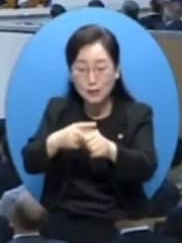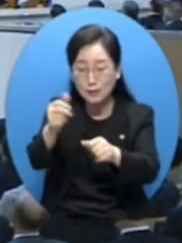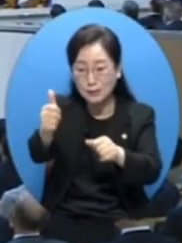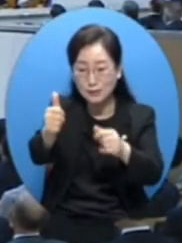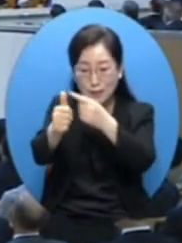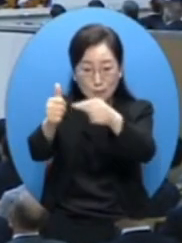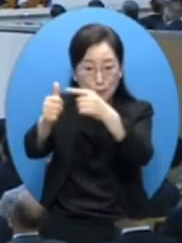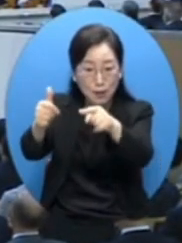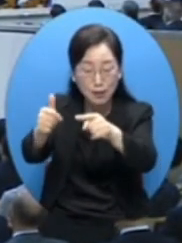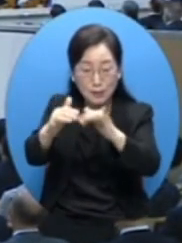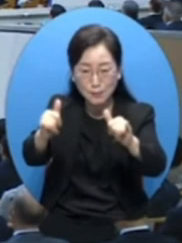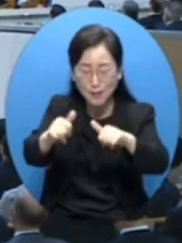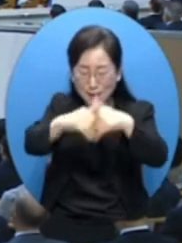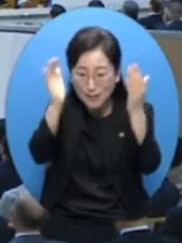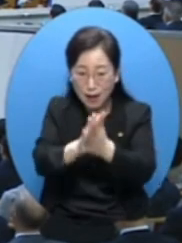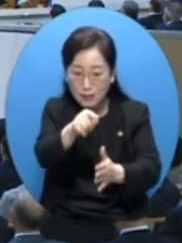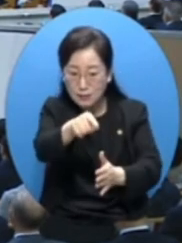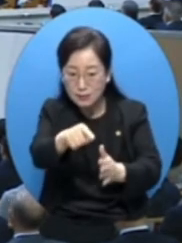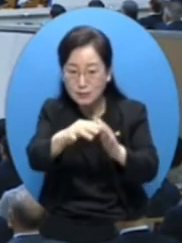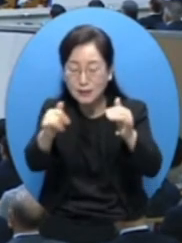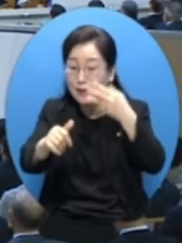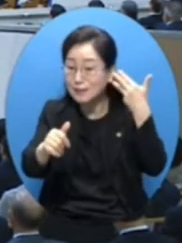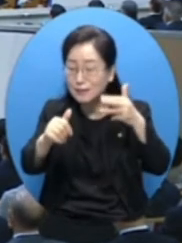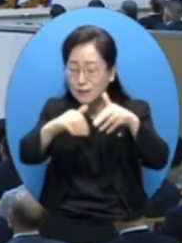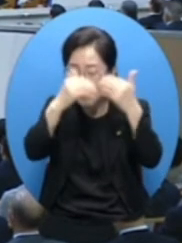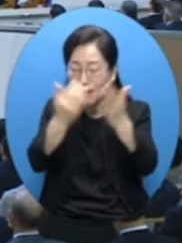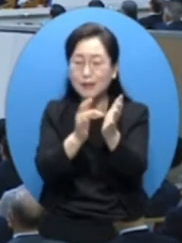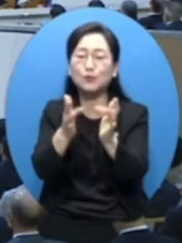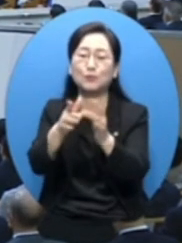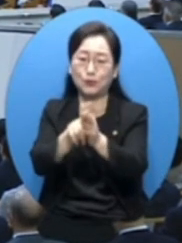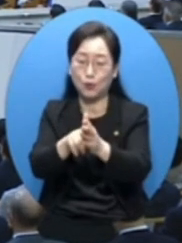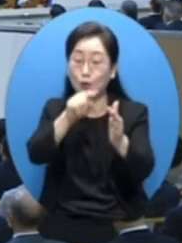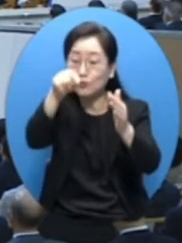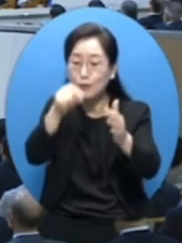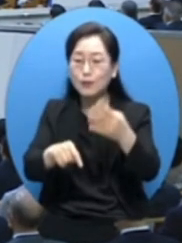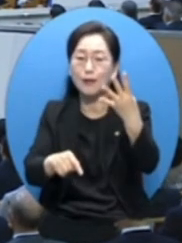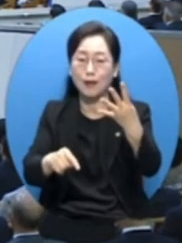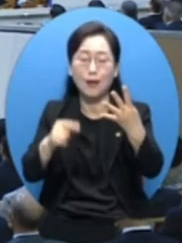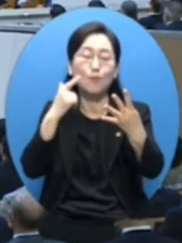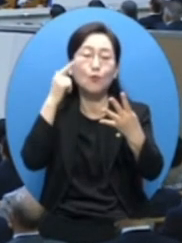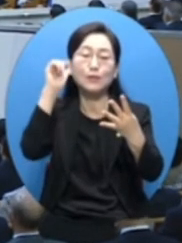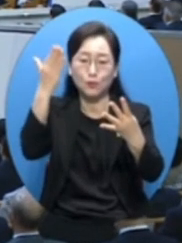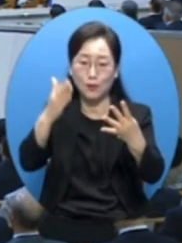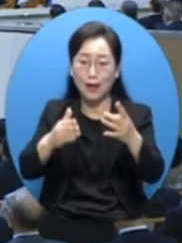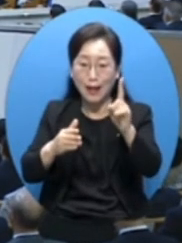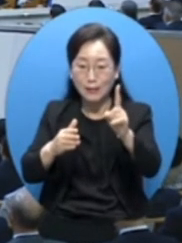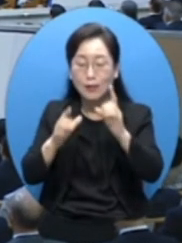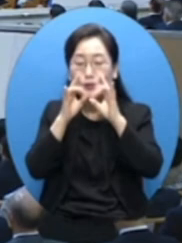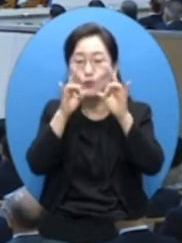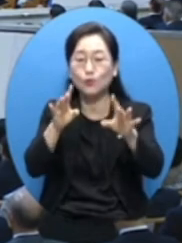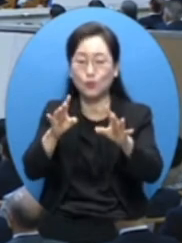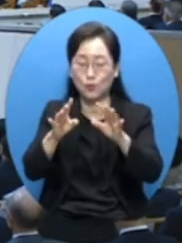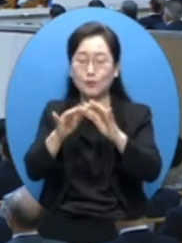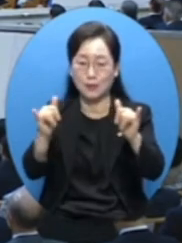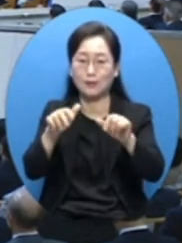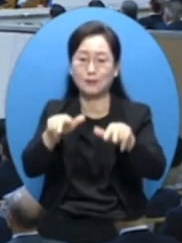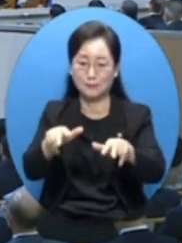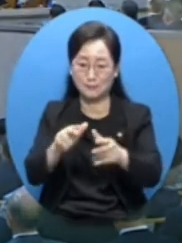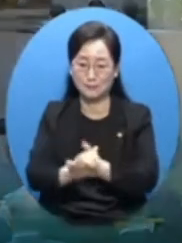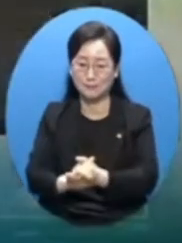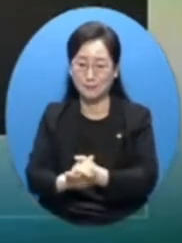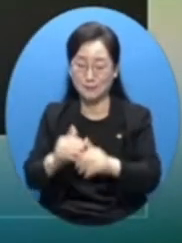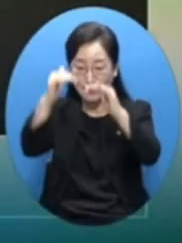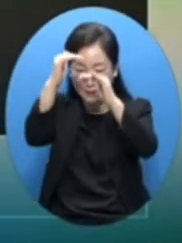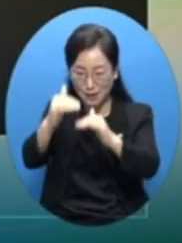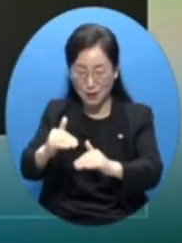아홉 가족 전체가 다 예수를 믿었고, 그 중에 네 명은 목사가 되었고 한 명은 전도자가 되었습니다. 이 내용을